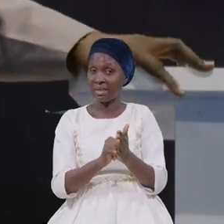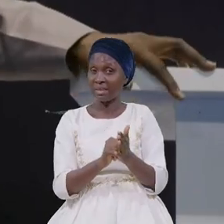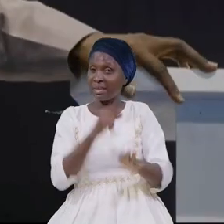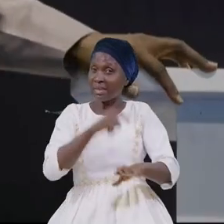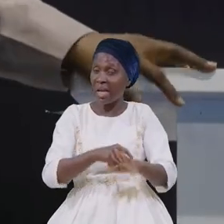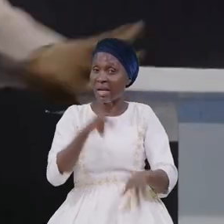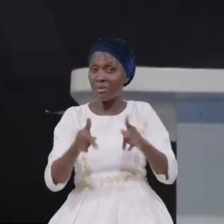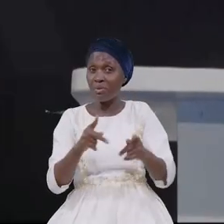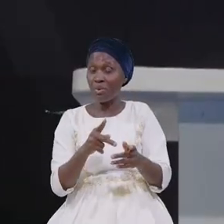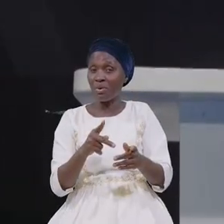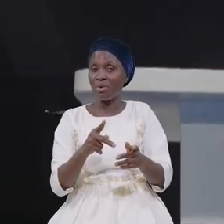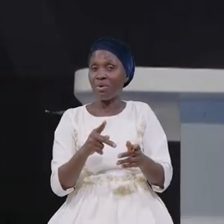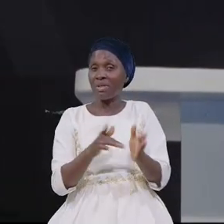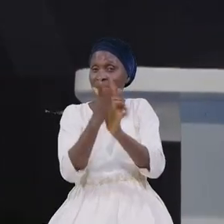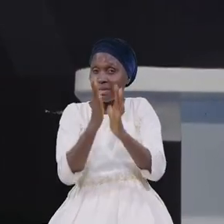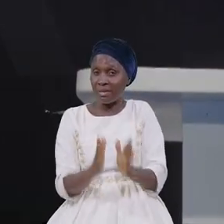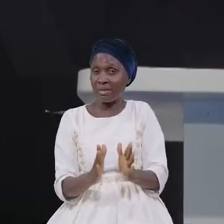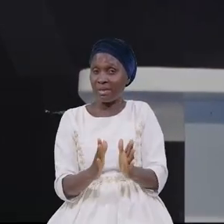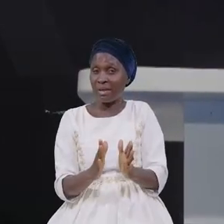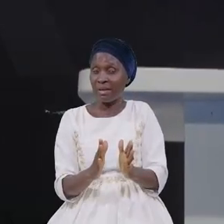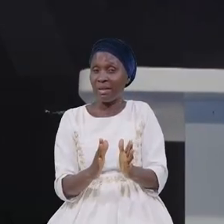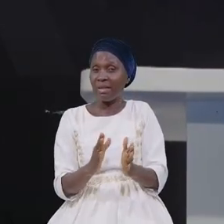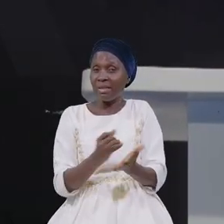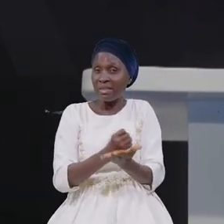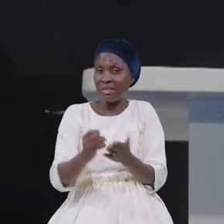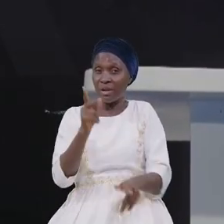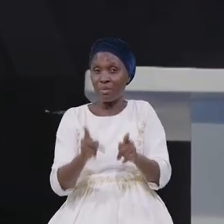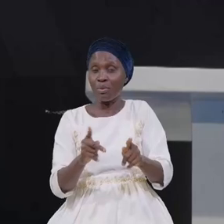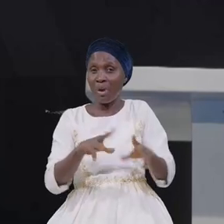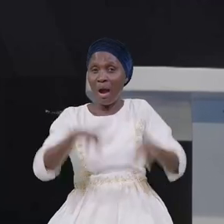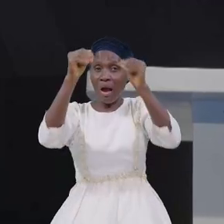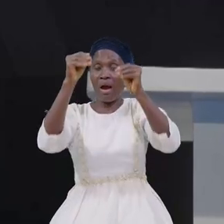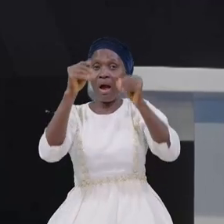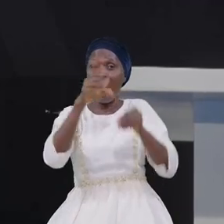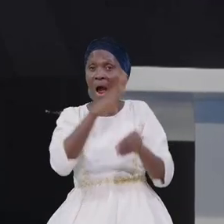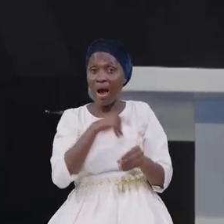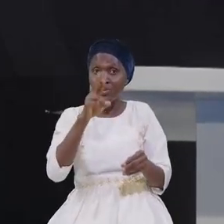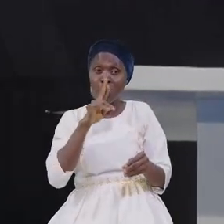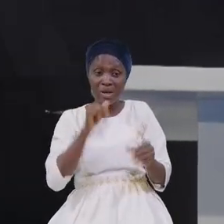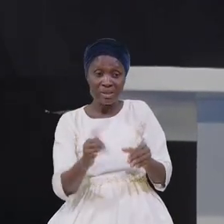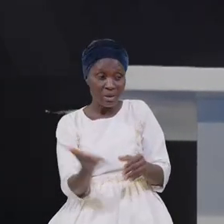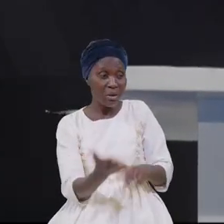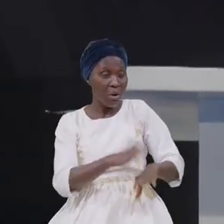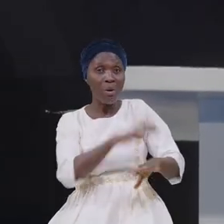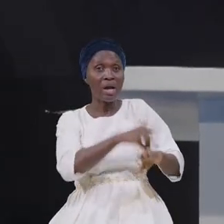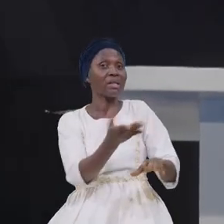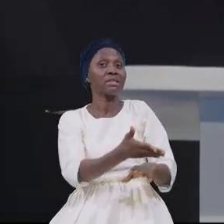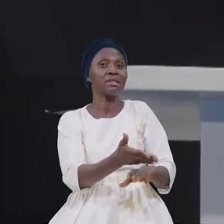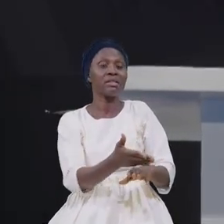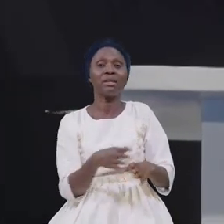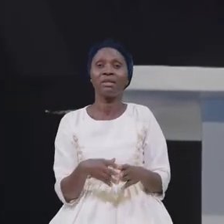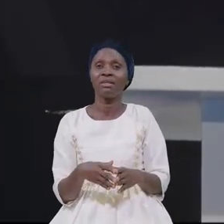que vous restiez encore sur la terre, vous serez un précurseur de